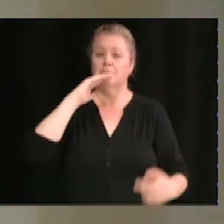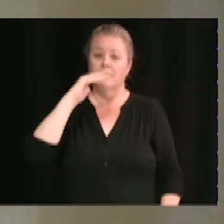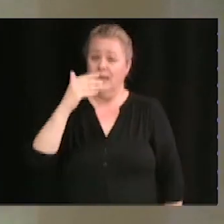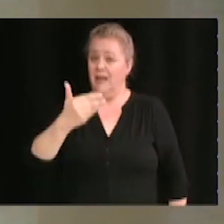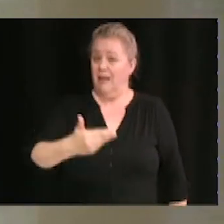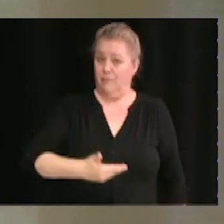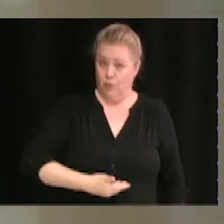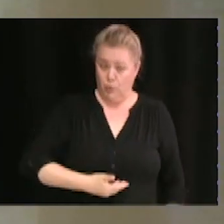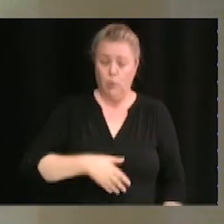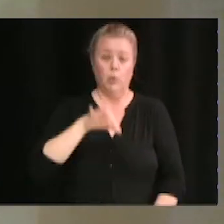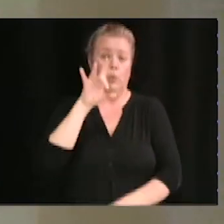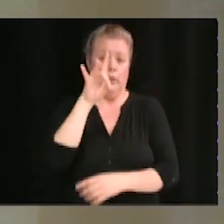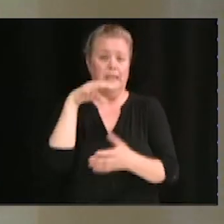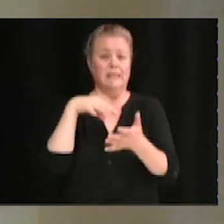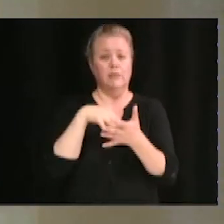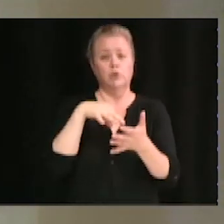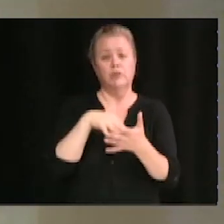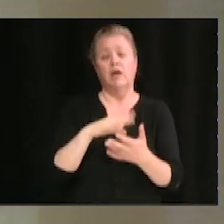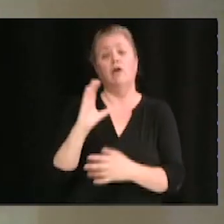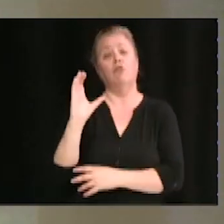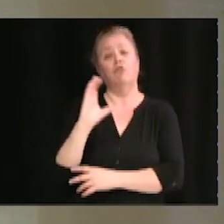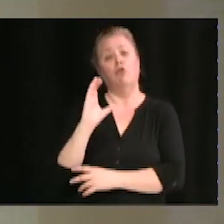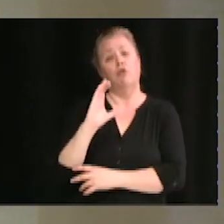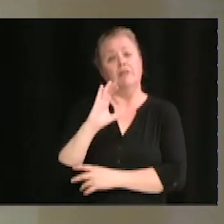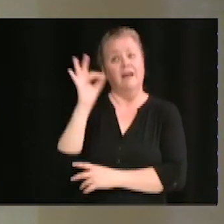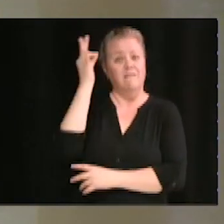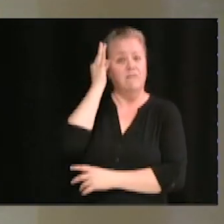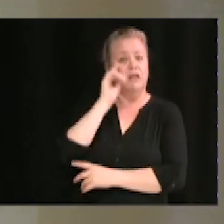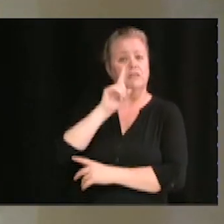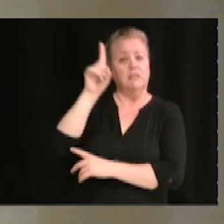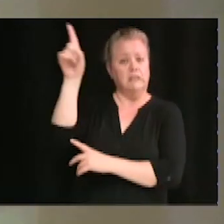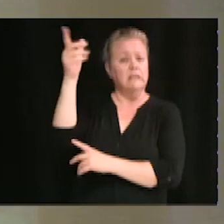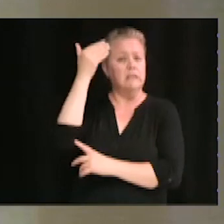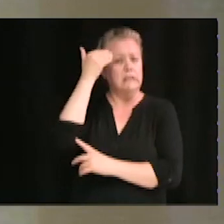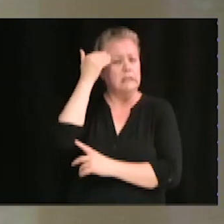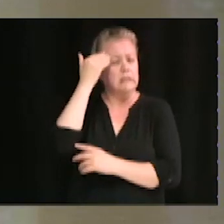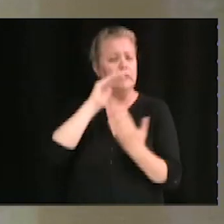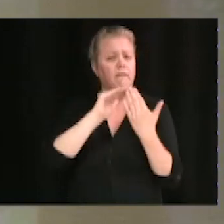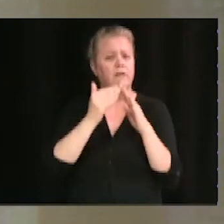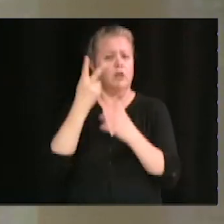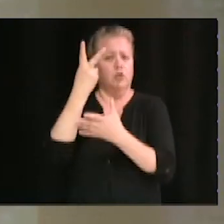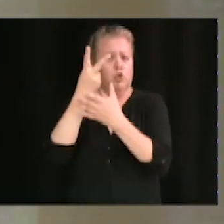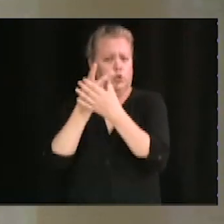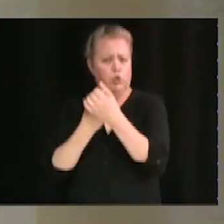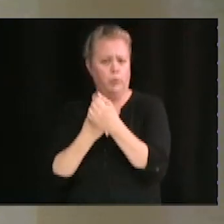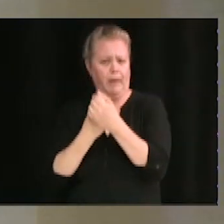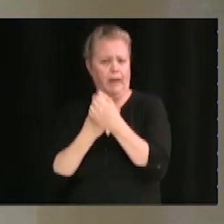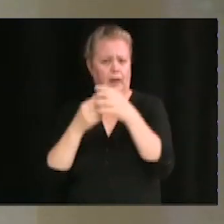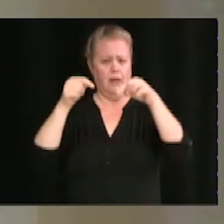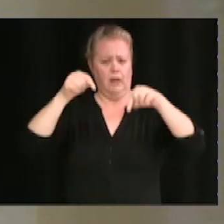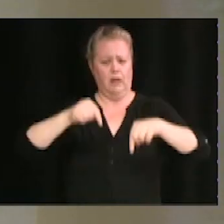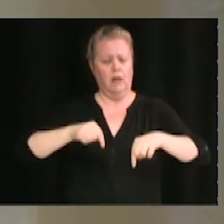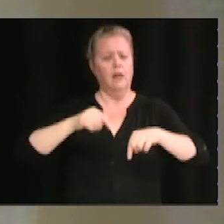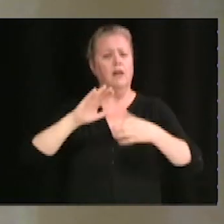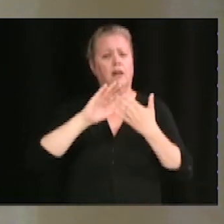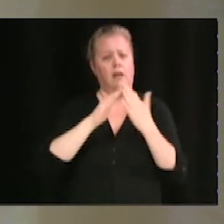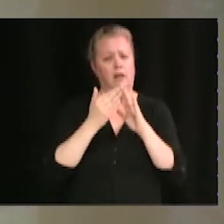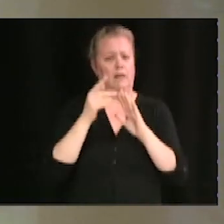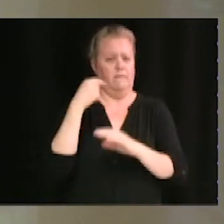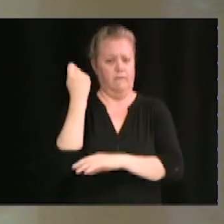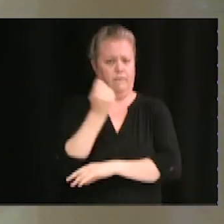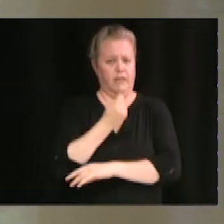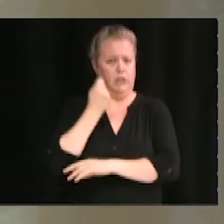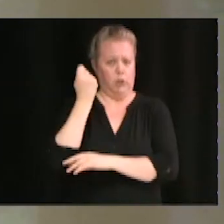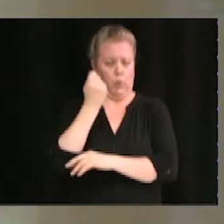en France. Vous savez que c'est la ville avec laquelle Victoriaville est jumelée, alors qu vont travailler dans nos services municipaux pour les prochaines semaines.